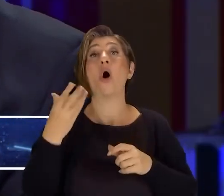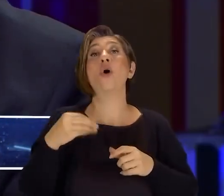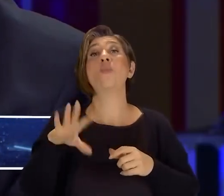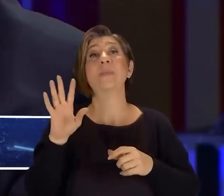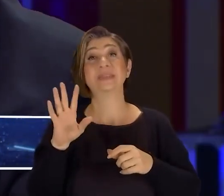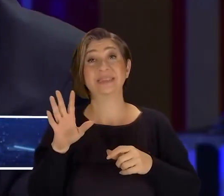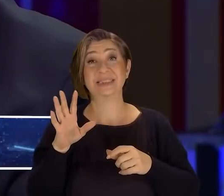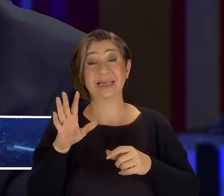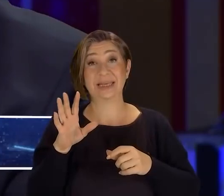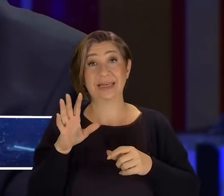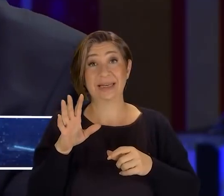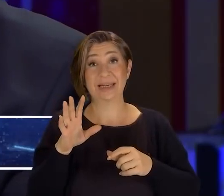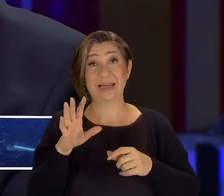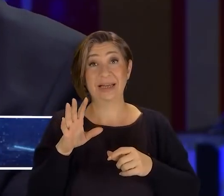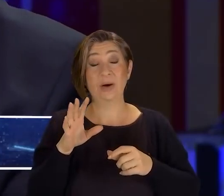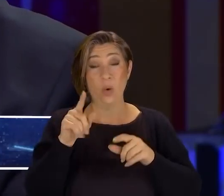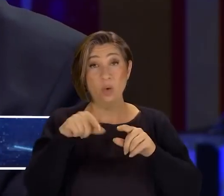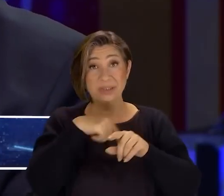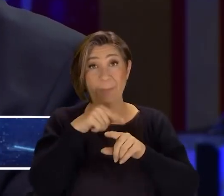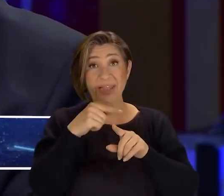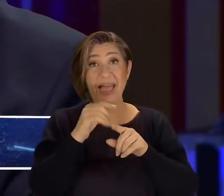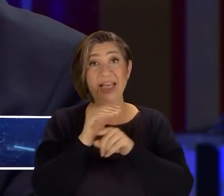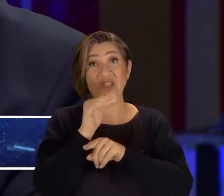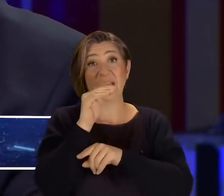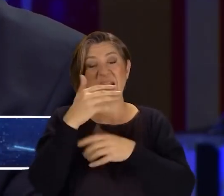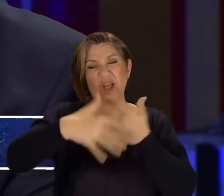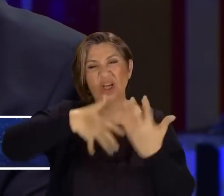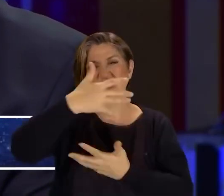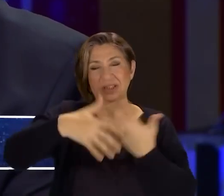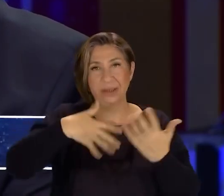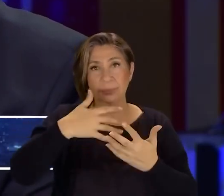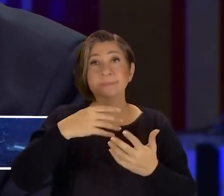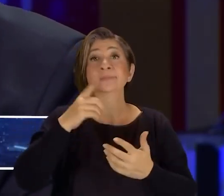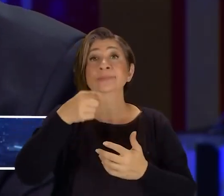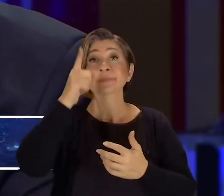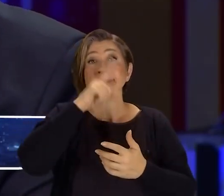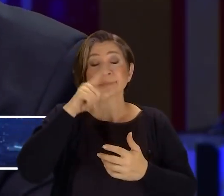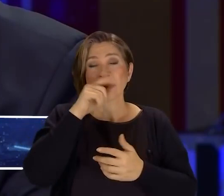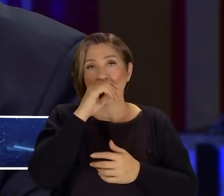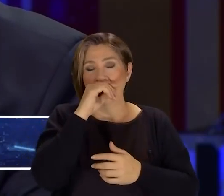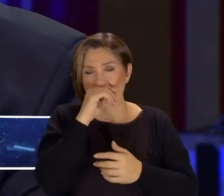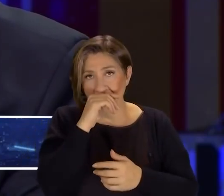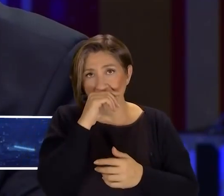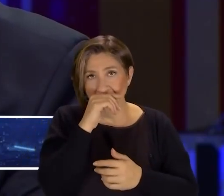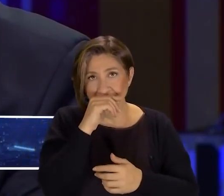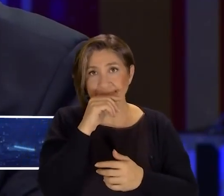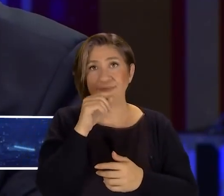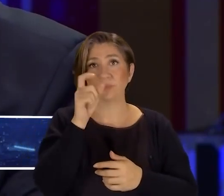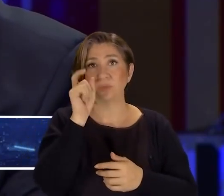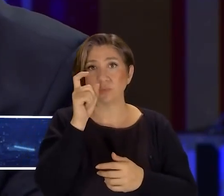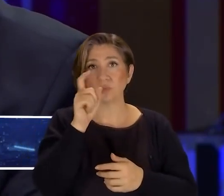olgunluğa ulaşmaması biyolojik olarak aşamada yaşanan karışıklıklar. Dolayısıyla çocuk